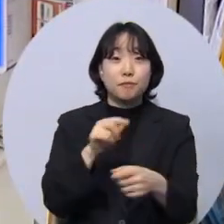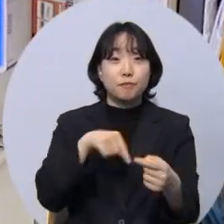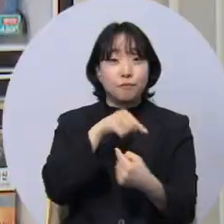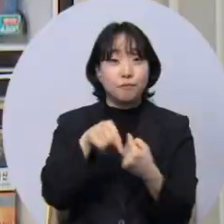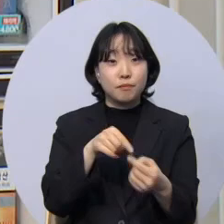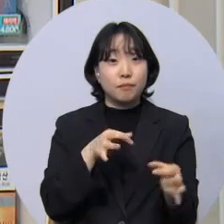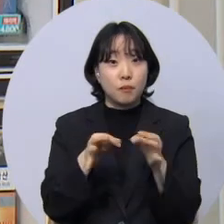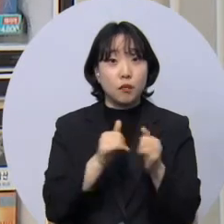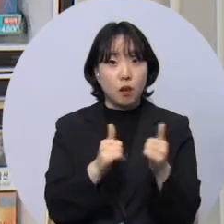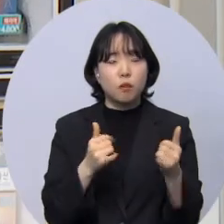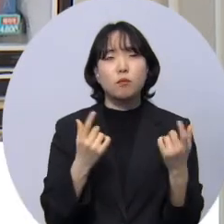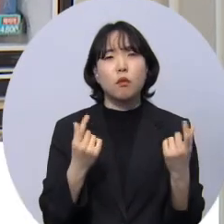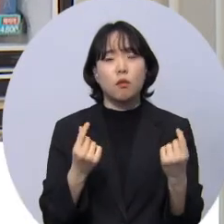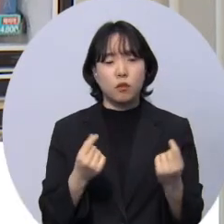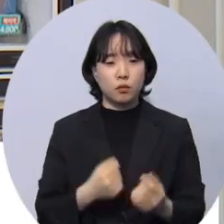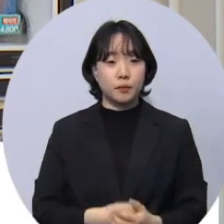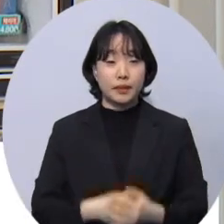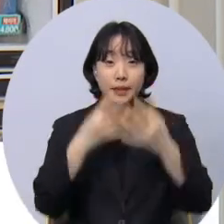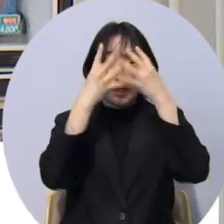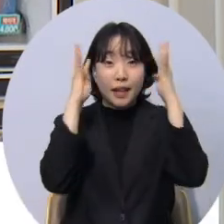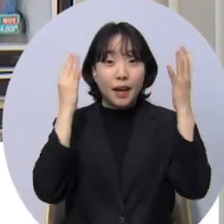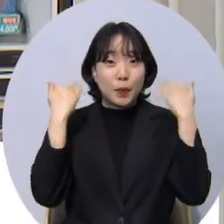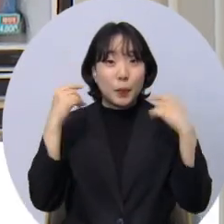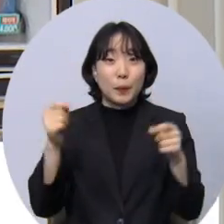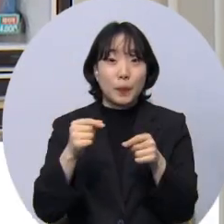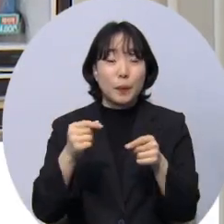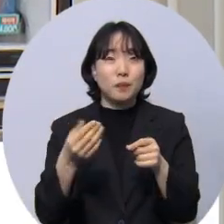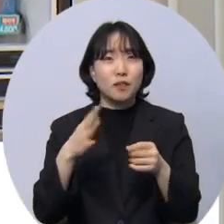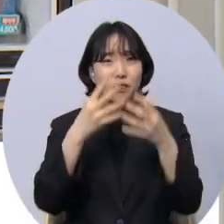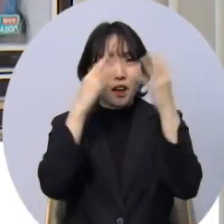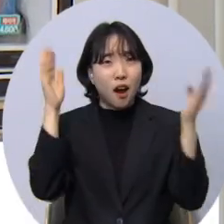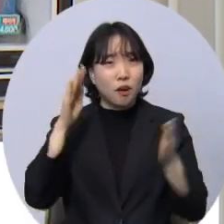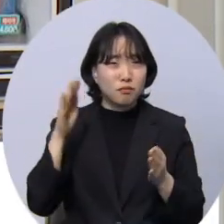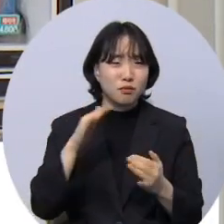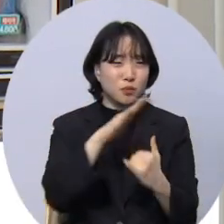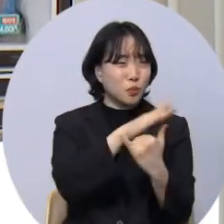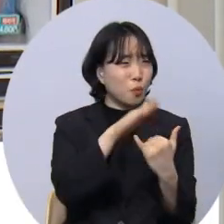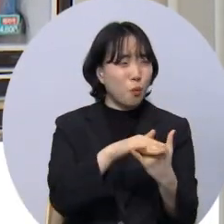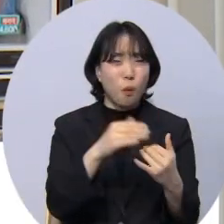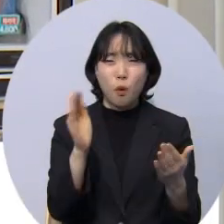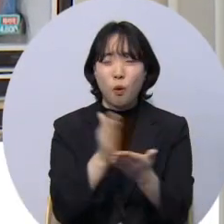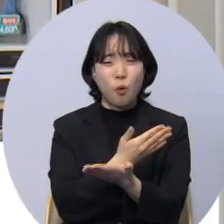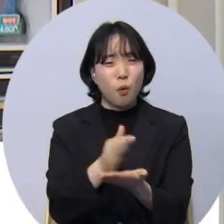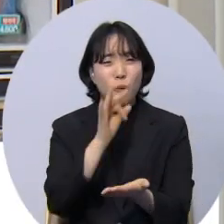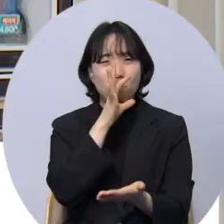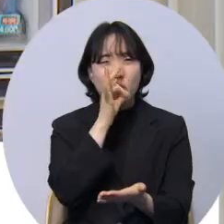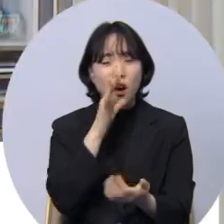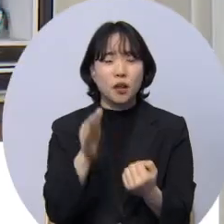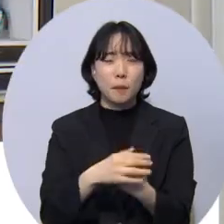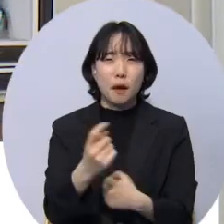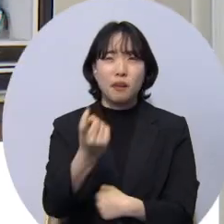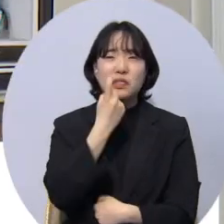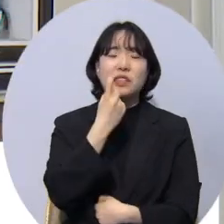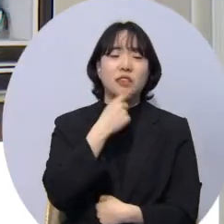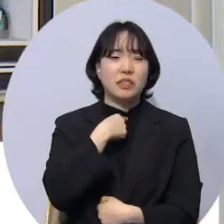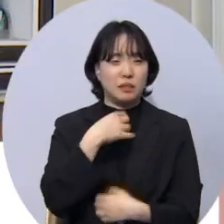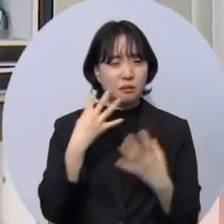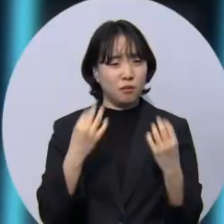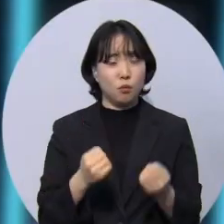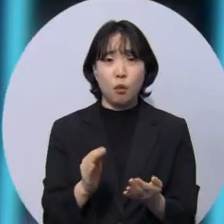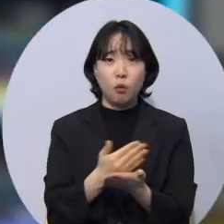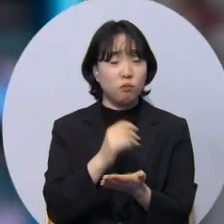했습니다 대학교 앞에다 보니까 미성 남자들이 그 오머 몇 번 많이 걸렸어요 군을